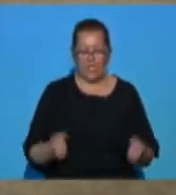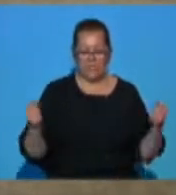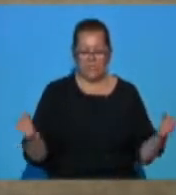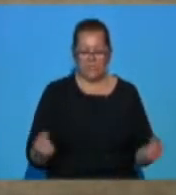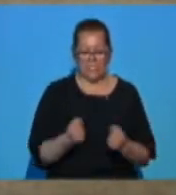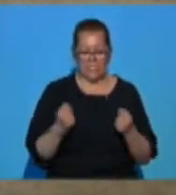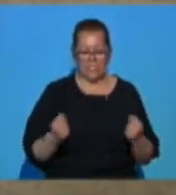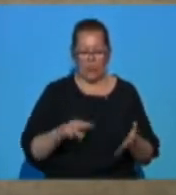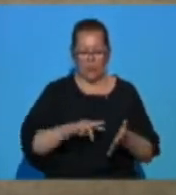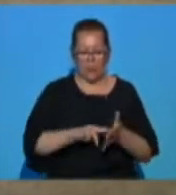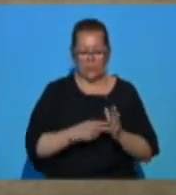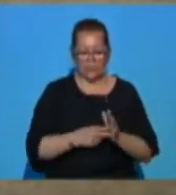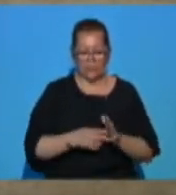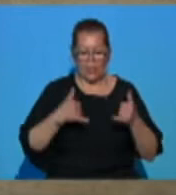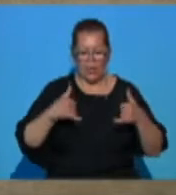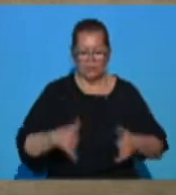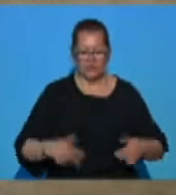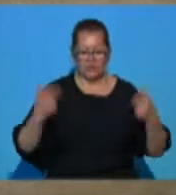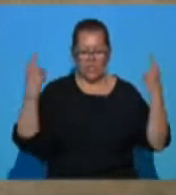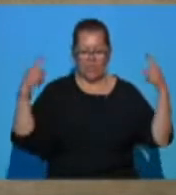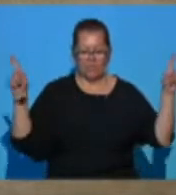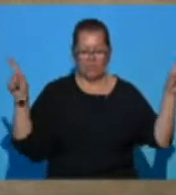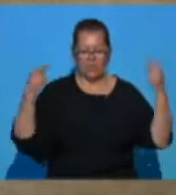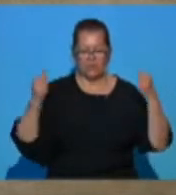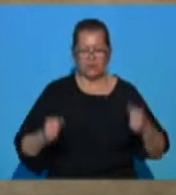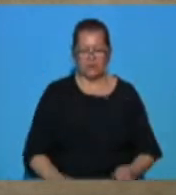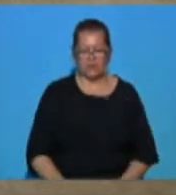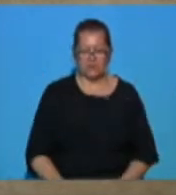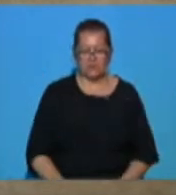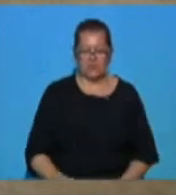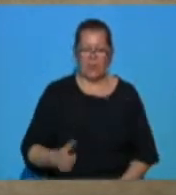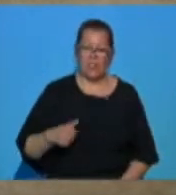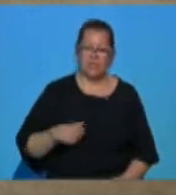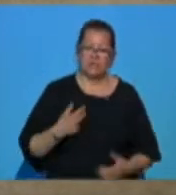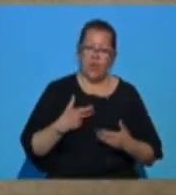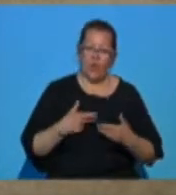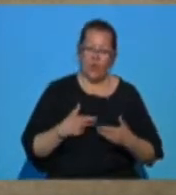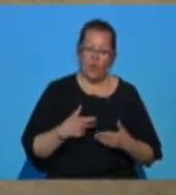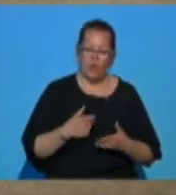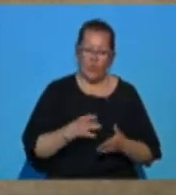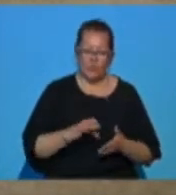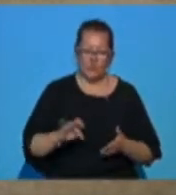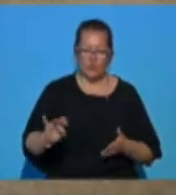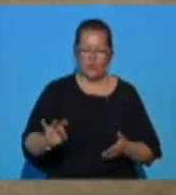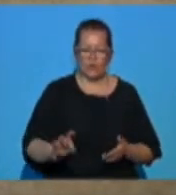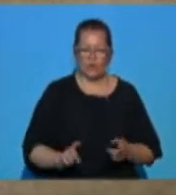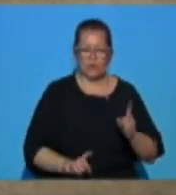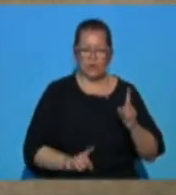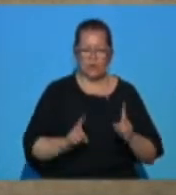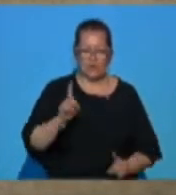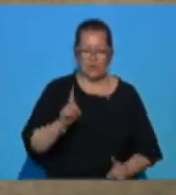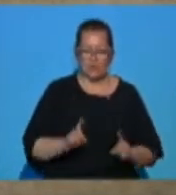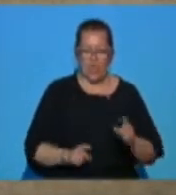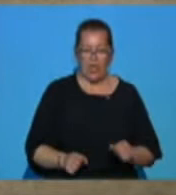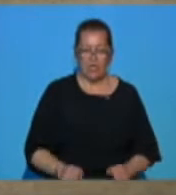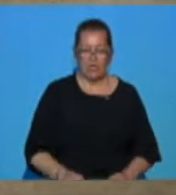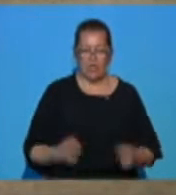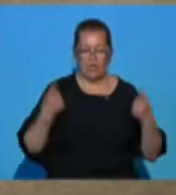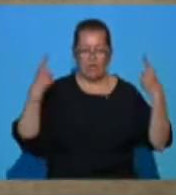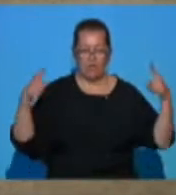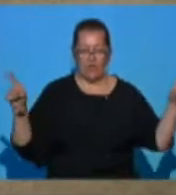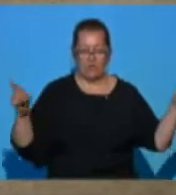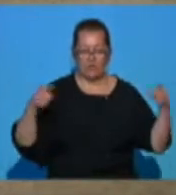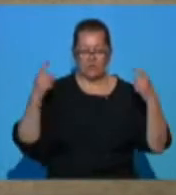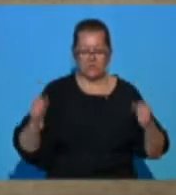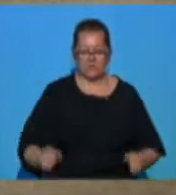dificil, iar acest lucru devine ușor sau mai ușor de făcut pe măsură ce festivalul